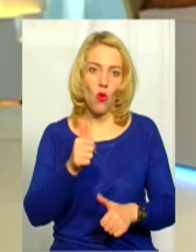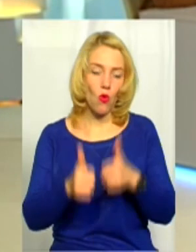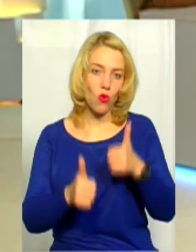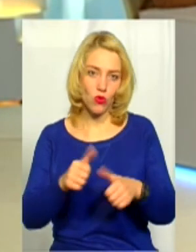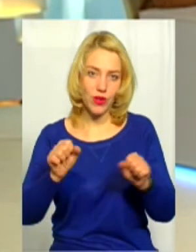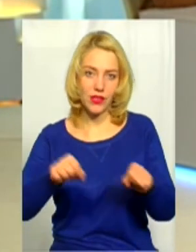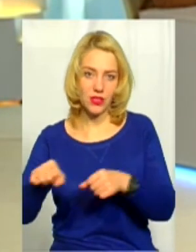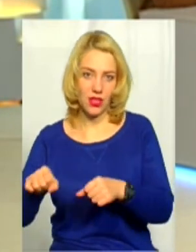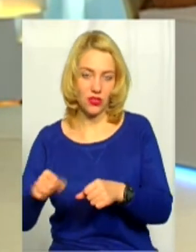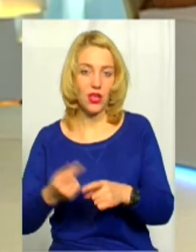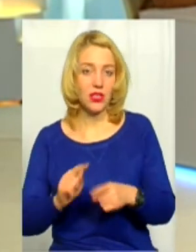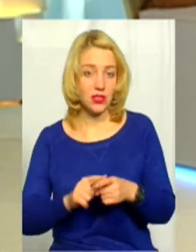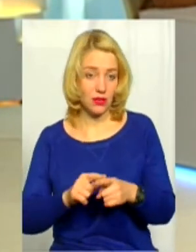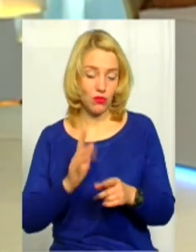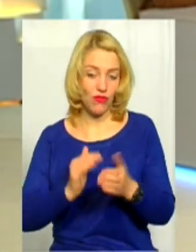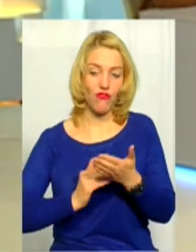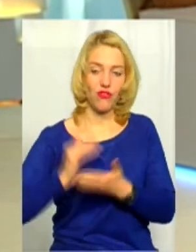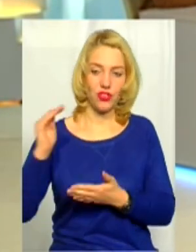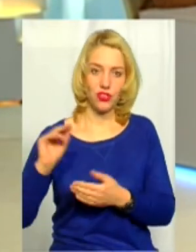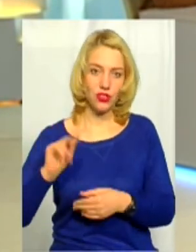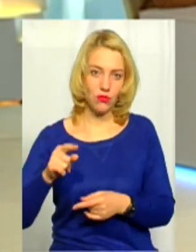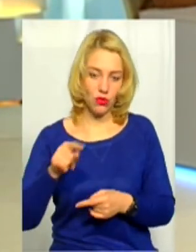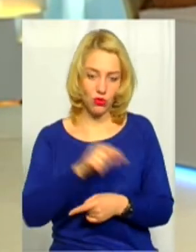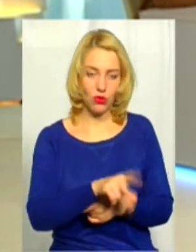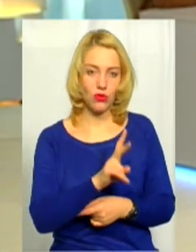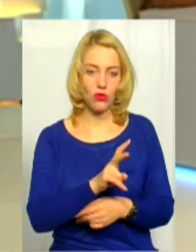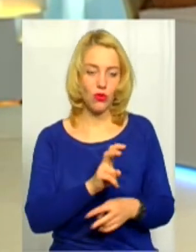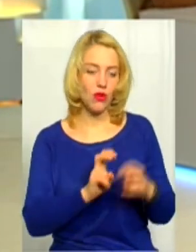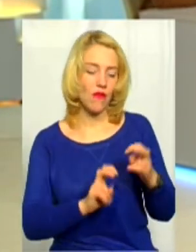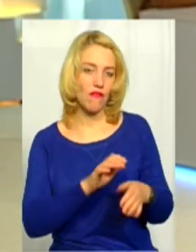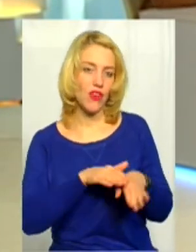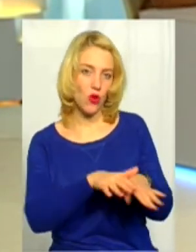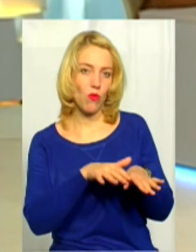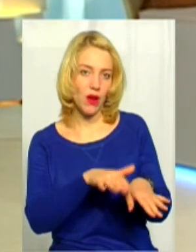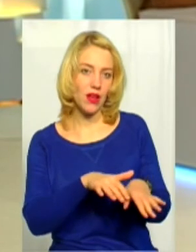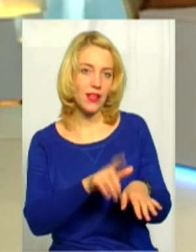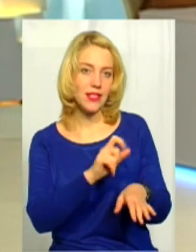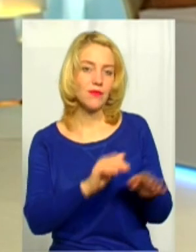буде вище, скажімо, тих, хто там виробляє